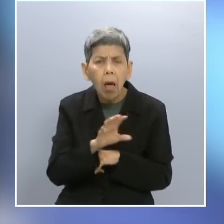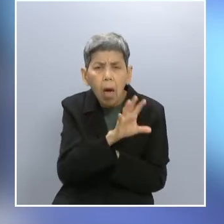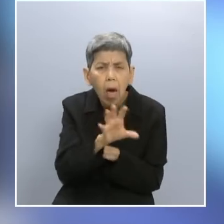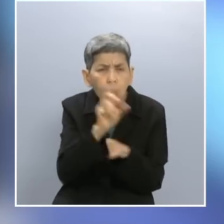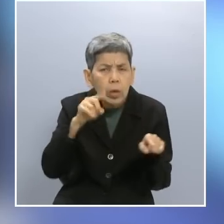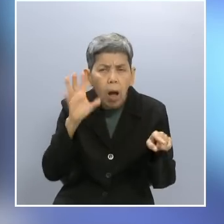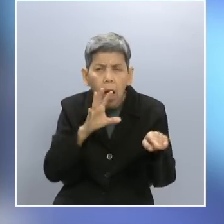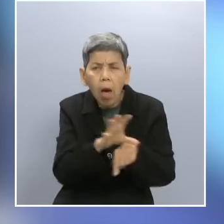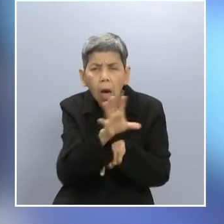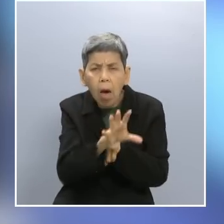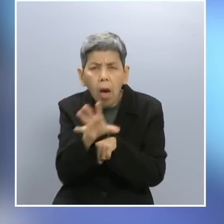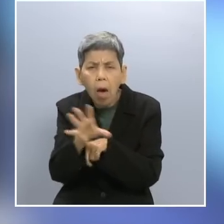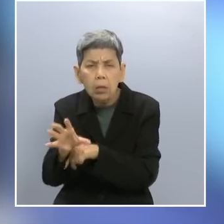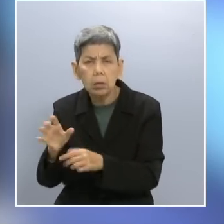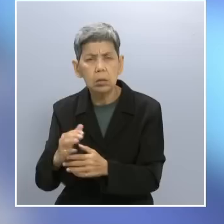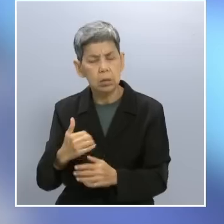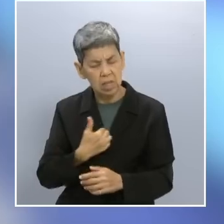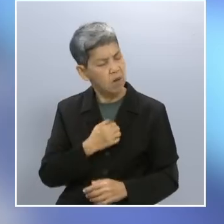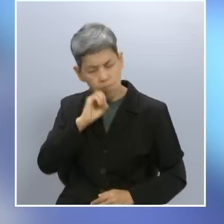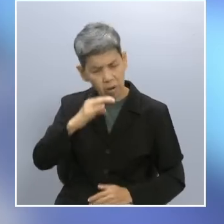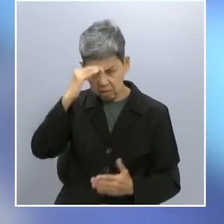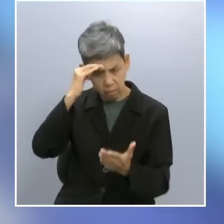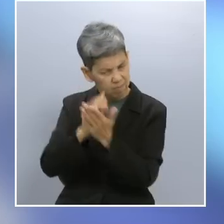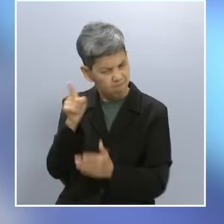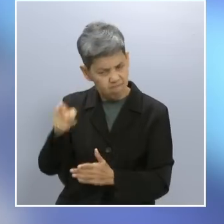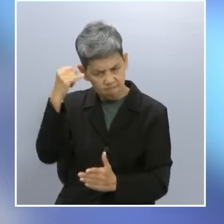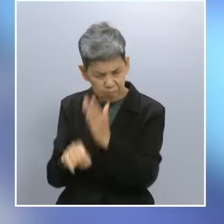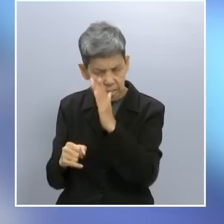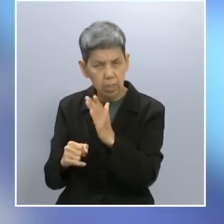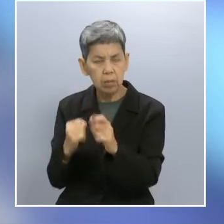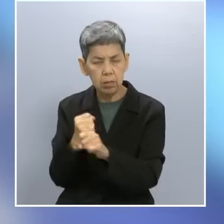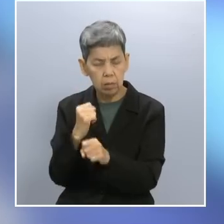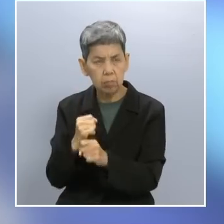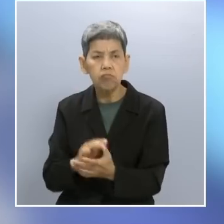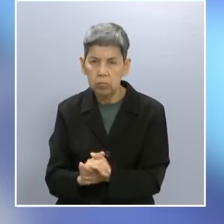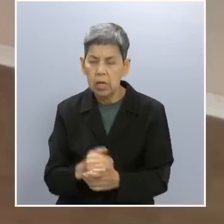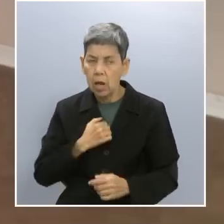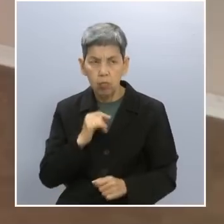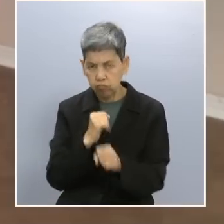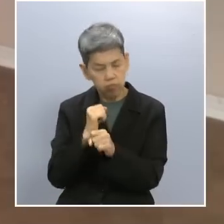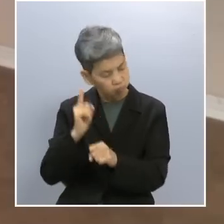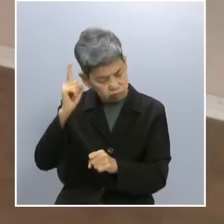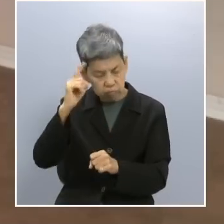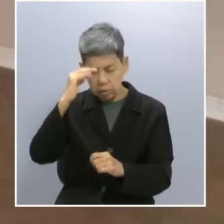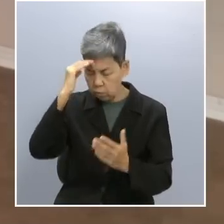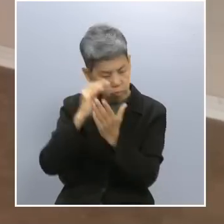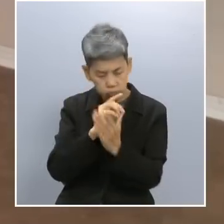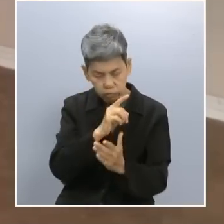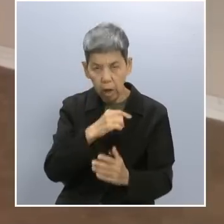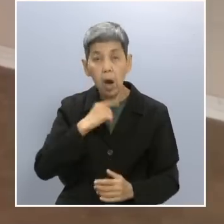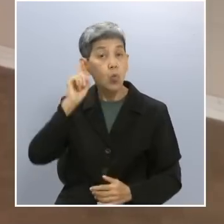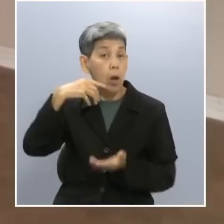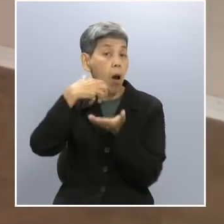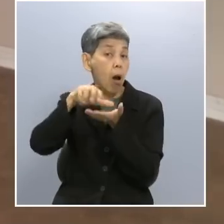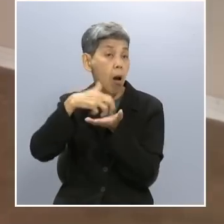หลายคนหลังจากนี้จะไปแจ้งความเอาผิดฐานฉ้อโกงกับตากบแล้วจะเอาเรื่องจนถึงที่สุดด้วยฟังเสียงดู